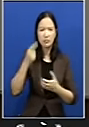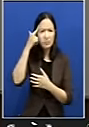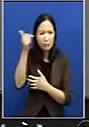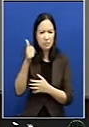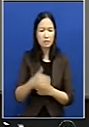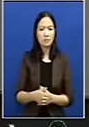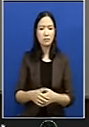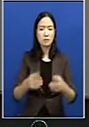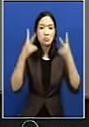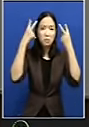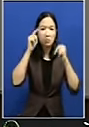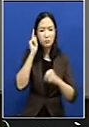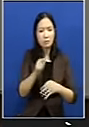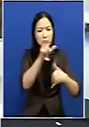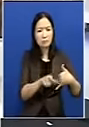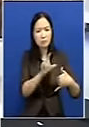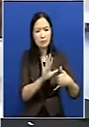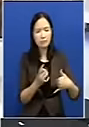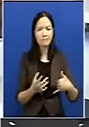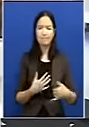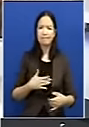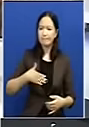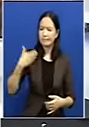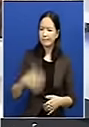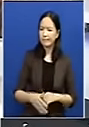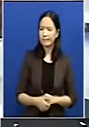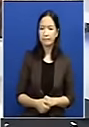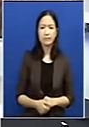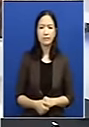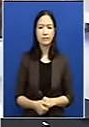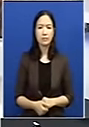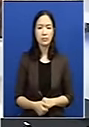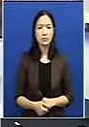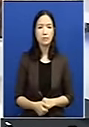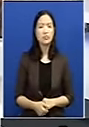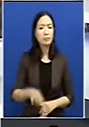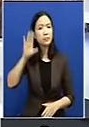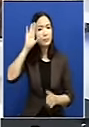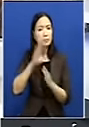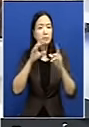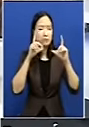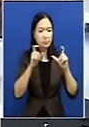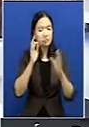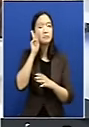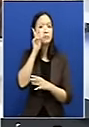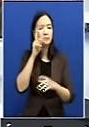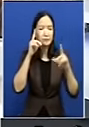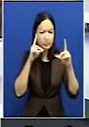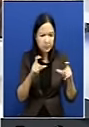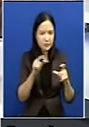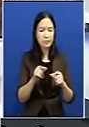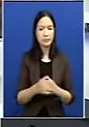จะมาบอกนายกรัฐมนตรีต้องอย่างก็อย่าง น ี ้ครับนายกก็ตั้งข้อสังเกตว่าอาจจะเป็นภาพถ่ายจากสื่อมวลชนนี่แหละนะครับ